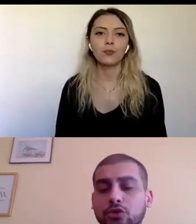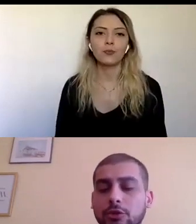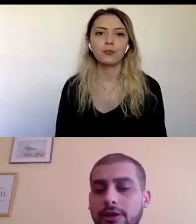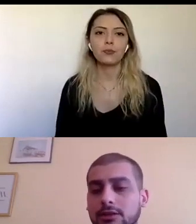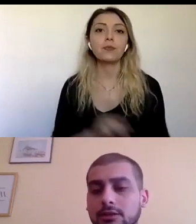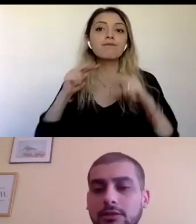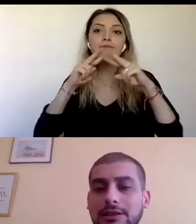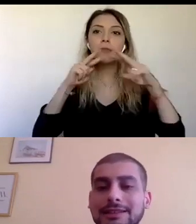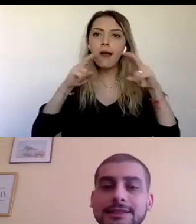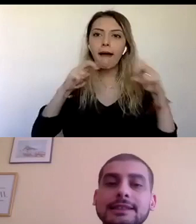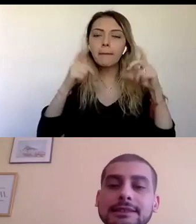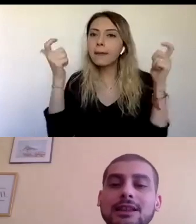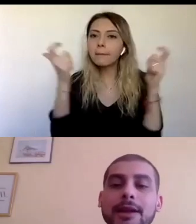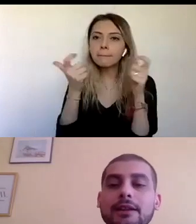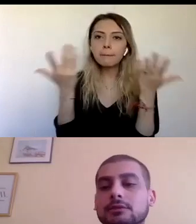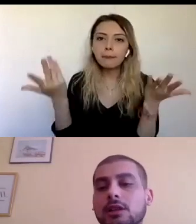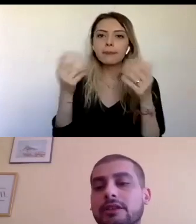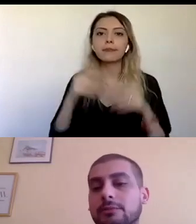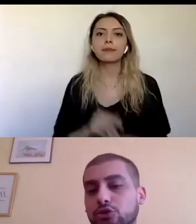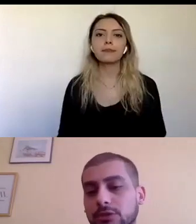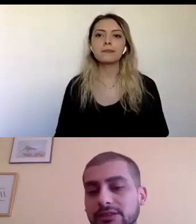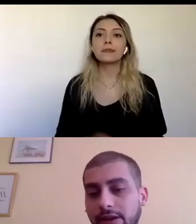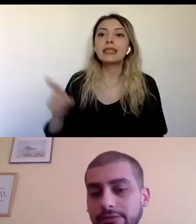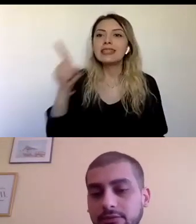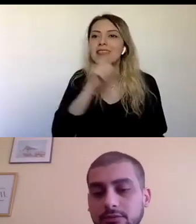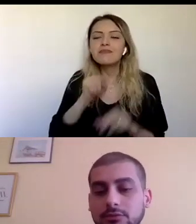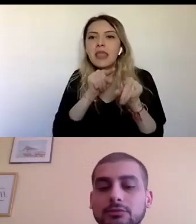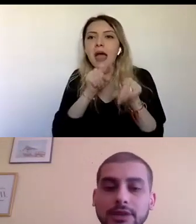Alan motor olarak sizi izlemeyen arama